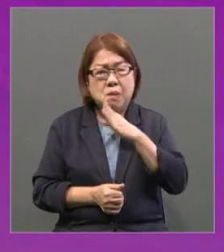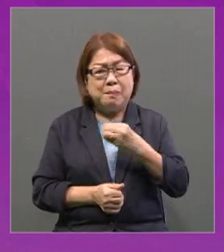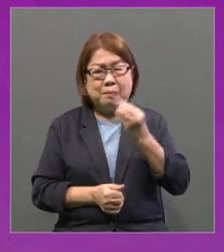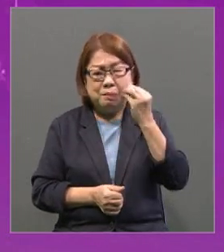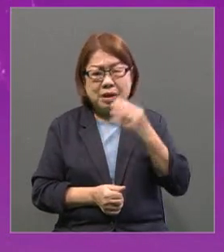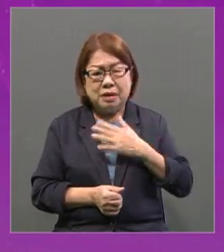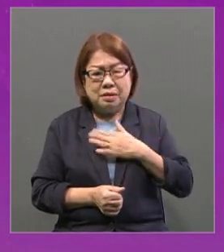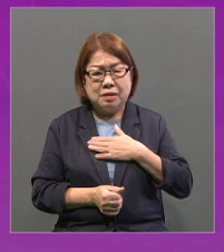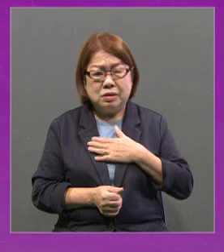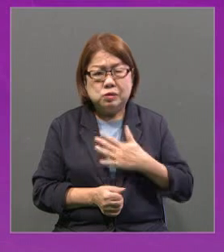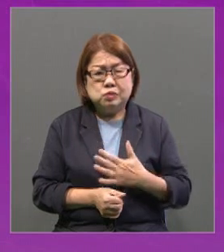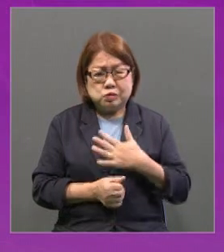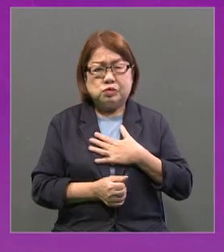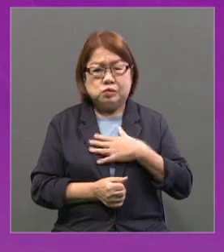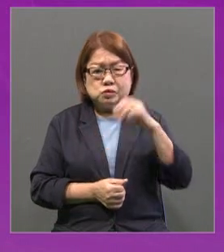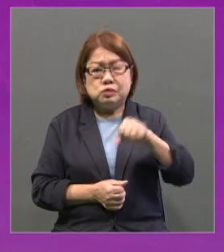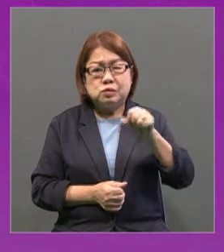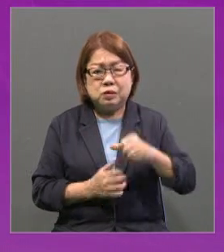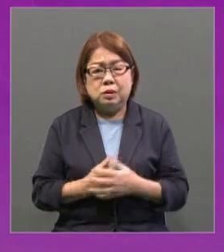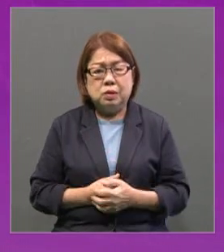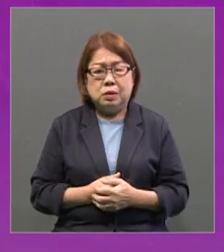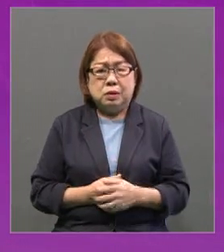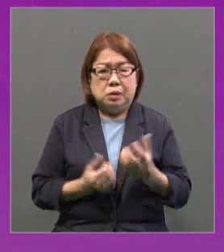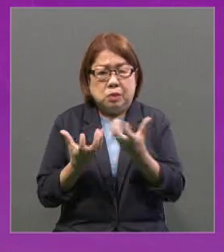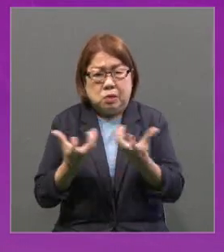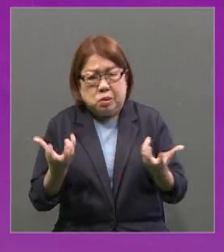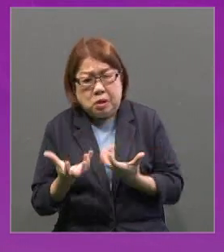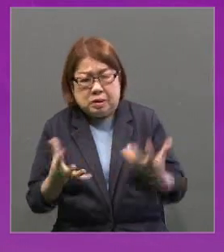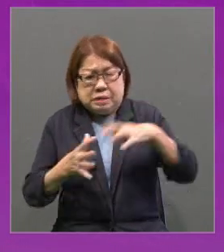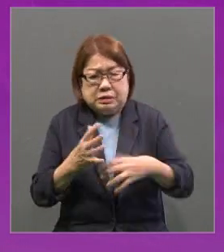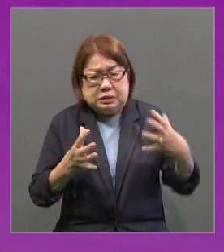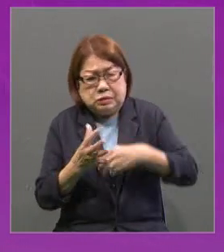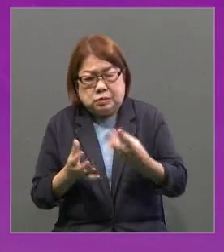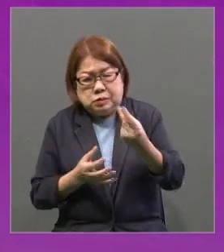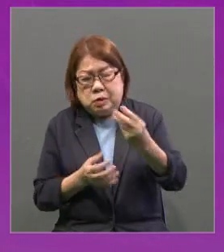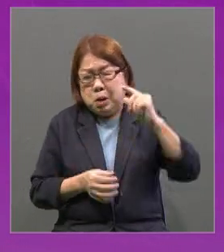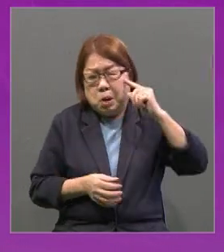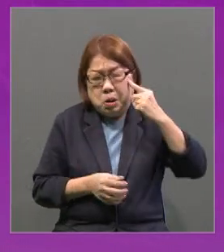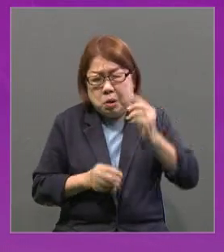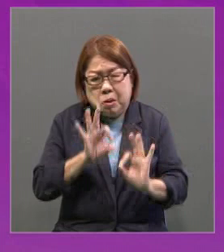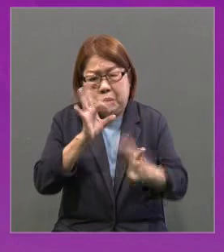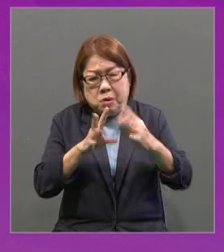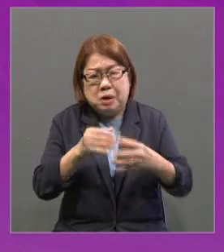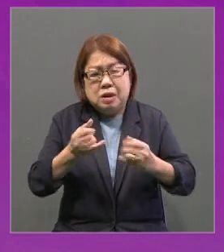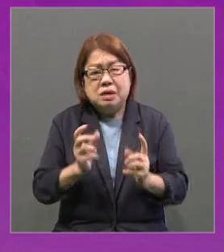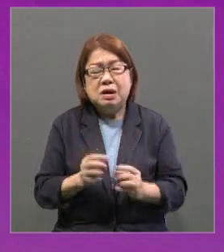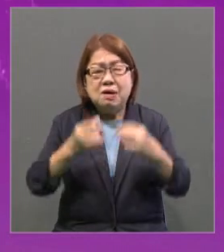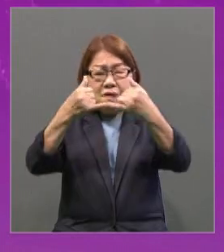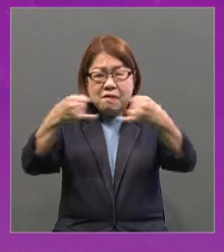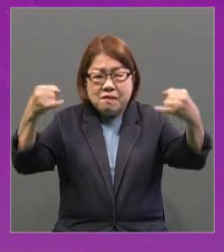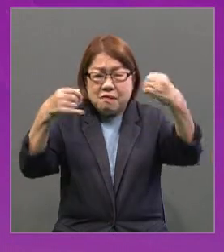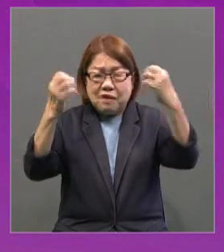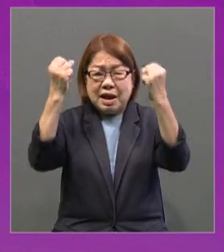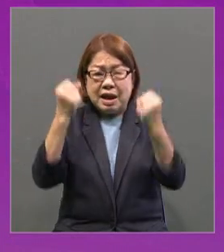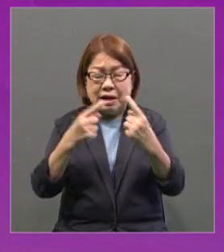เนี่ยไม่มีใครจะไม่แตกตื่น ใช่ฮะ นะครับคือเก็บข้าวเก็บของแน่ๆเพราะไม่รู้ว่าไฟมันจะลามมาหรือเปล่านะคะเจ้าหน้าที่ดับเพลิ